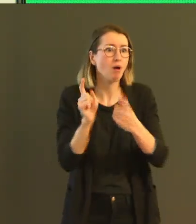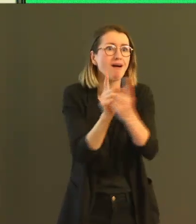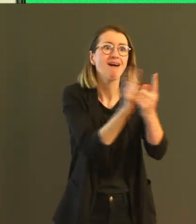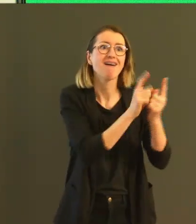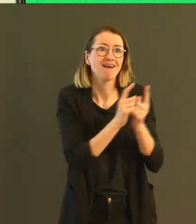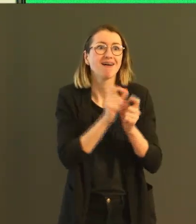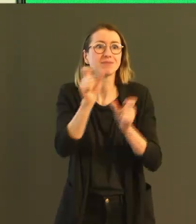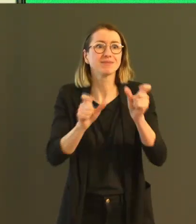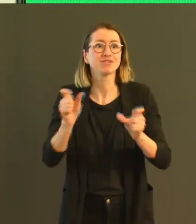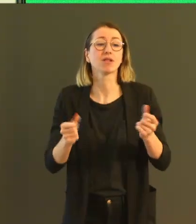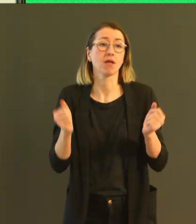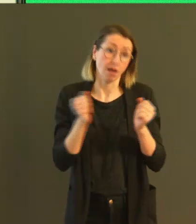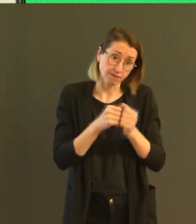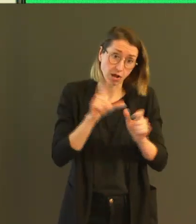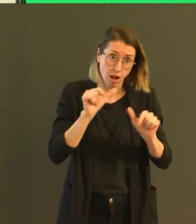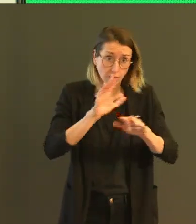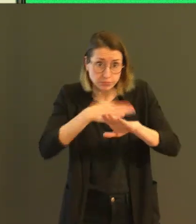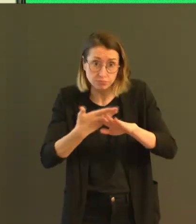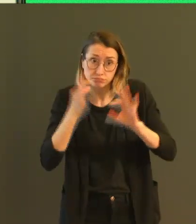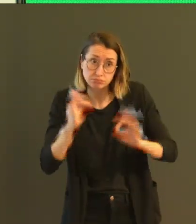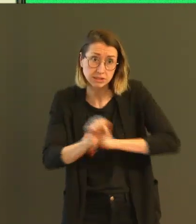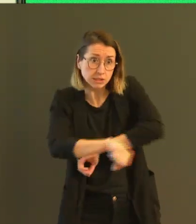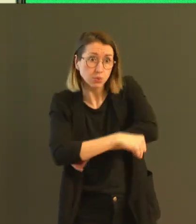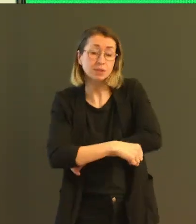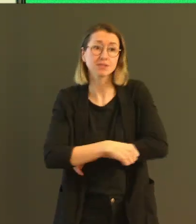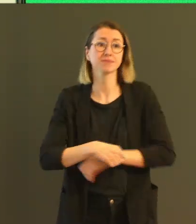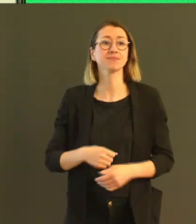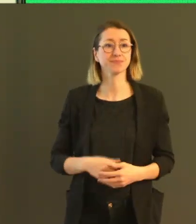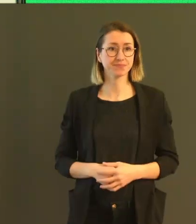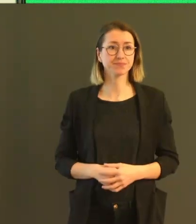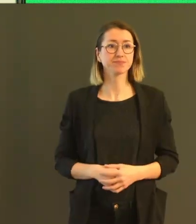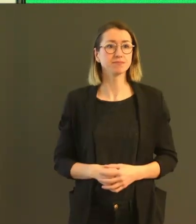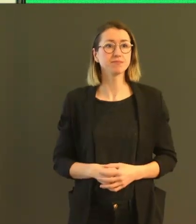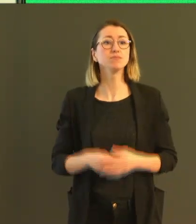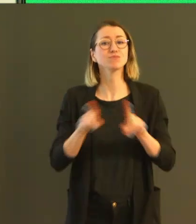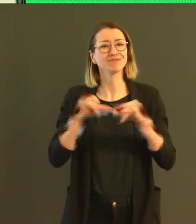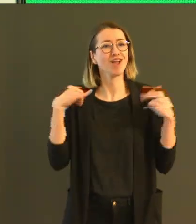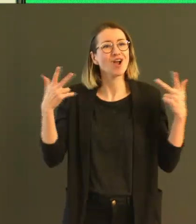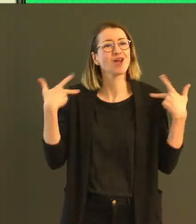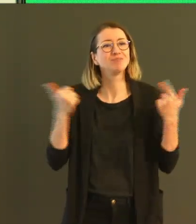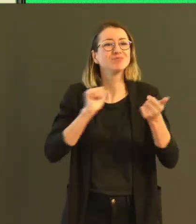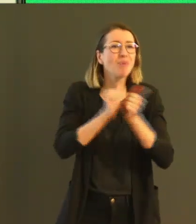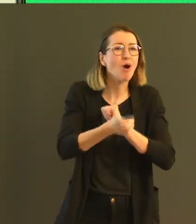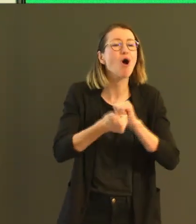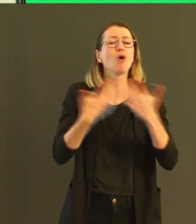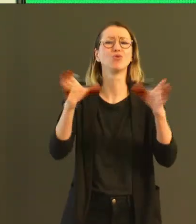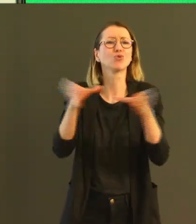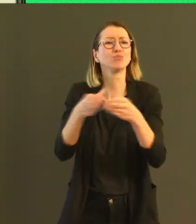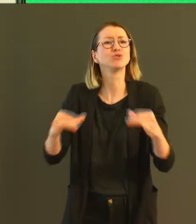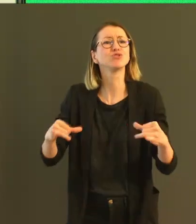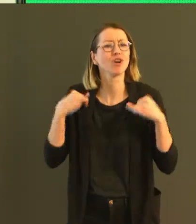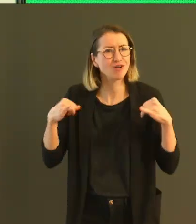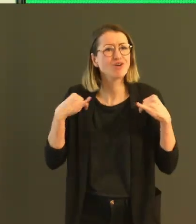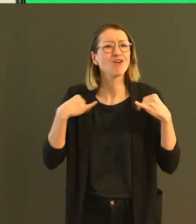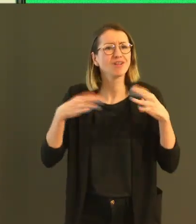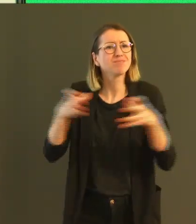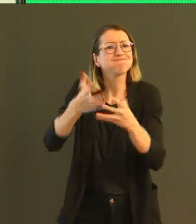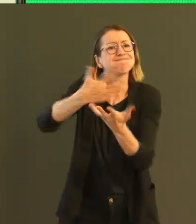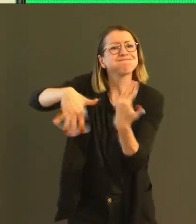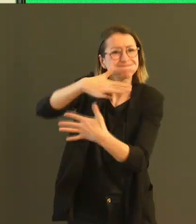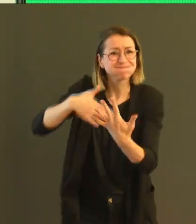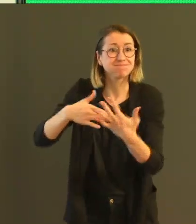mouvements de jeunesse vont aussi pouvoir maintenant prendre des initiatives très motivante pour pouvoir permettre à leur activité de se dérouler